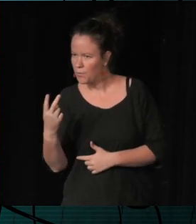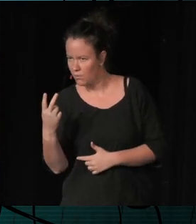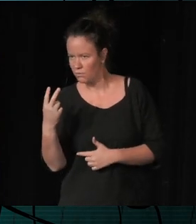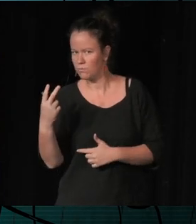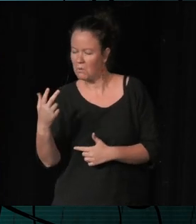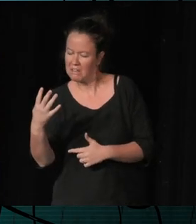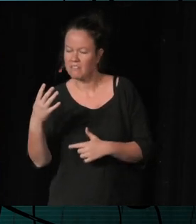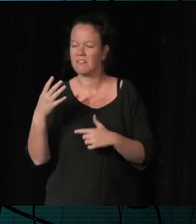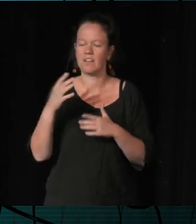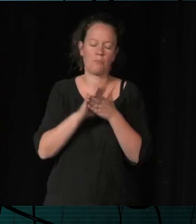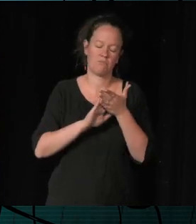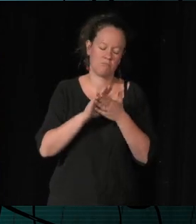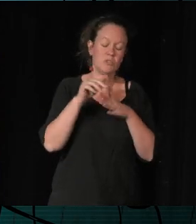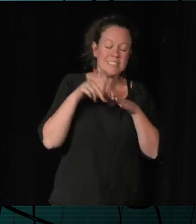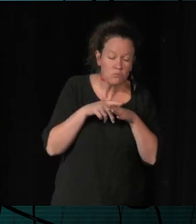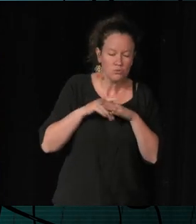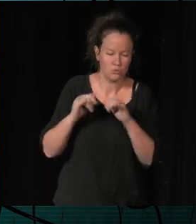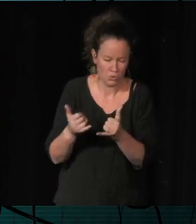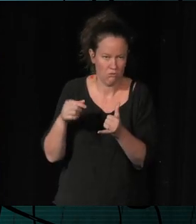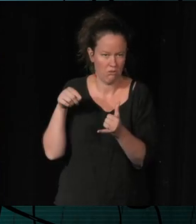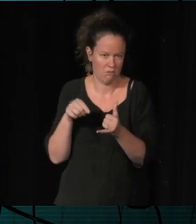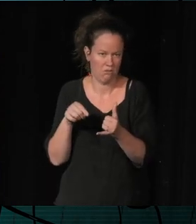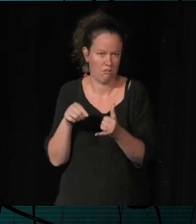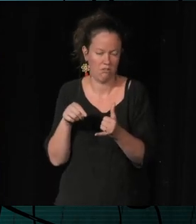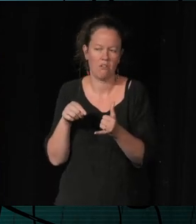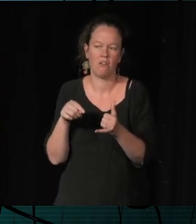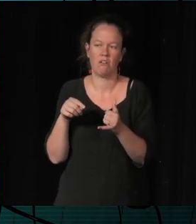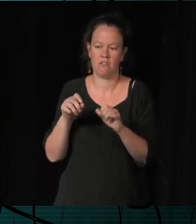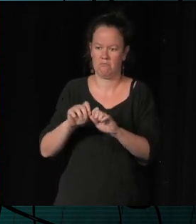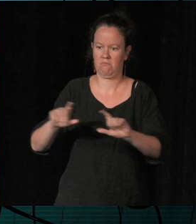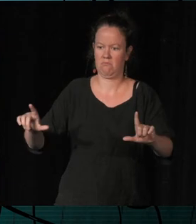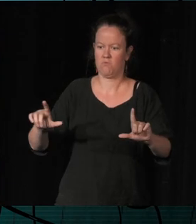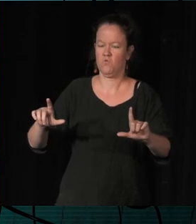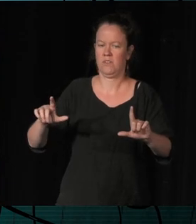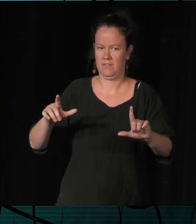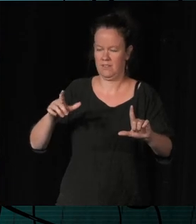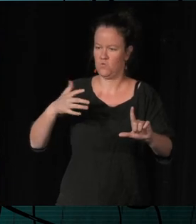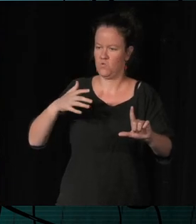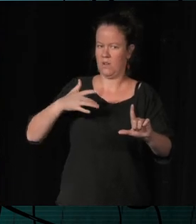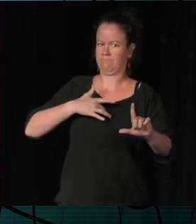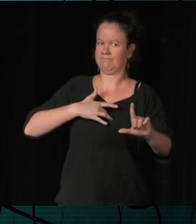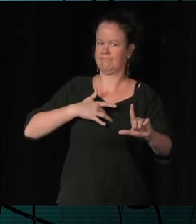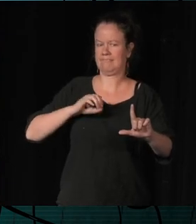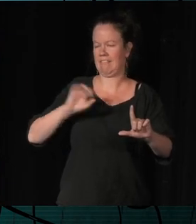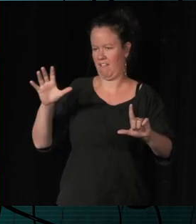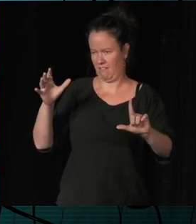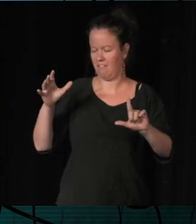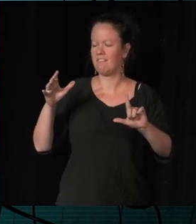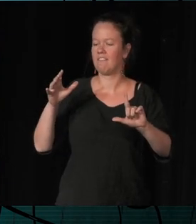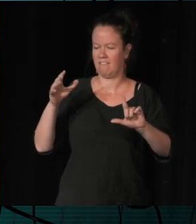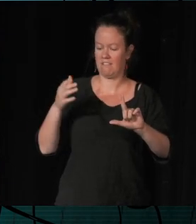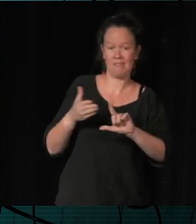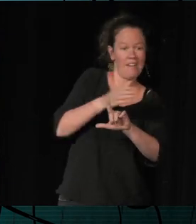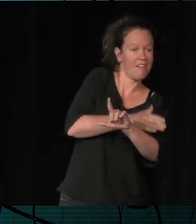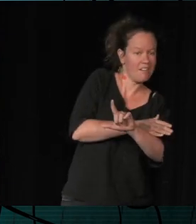4, à quelque chose de très puissant, puisqu'on sait qu'il y a quelque chose qui nous attend. Et ça rejoint même la table ronde d'avant. On n'a pas encore vu totalement